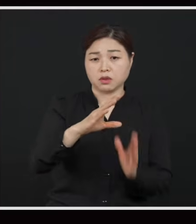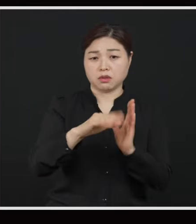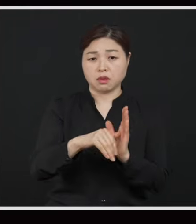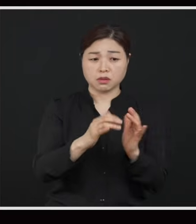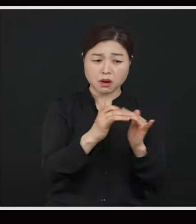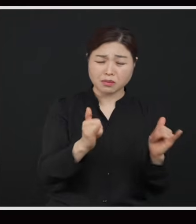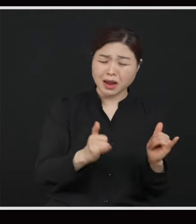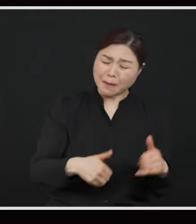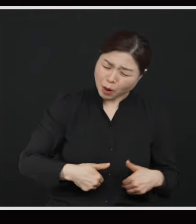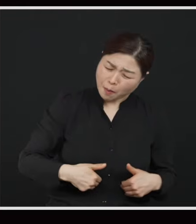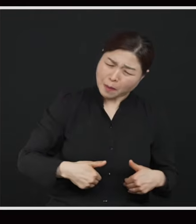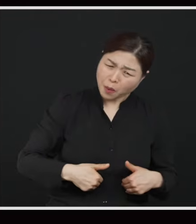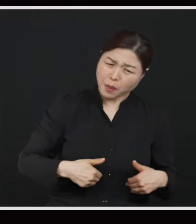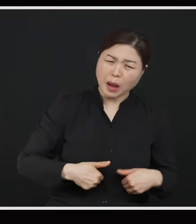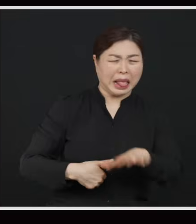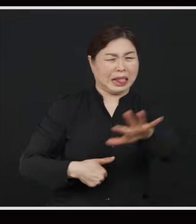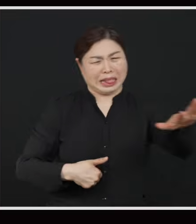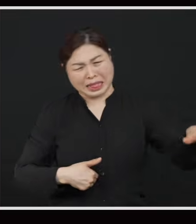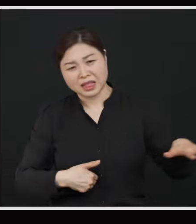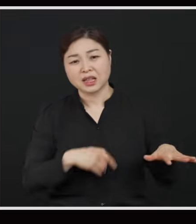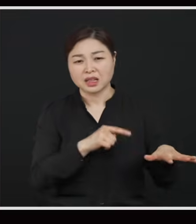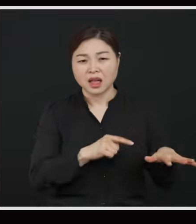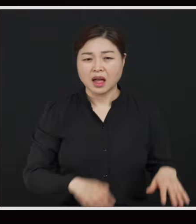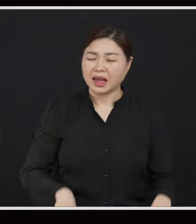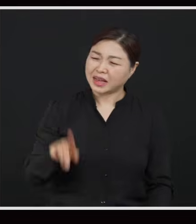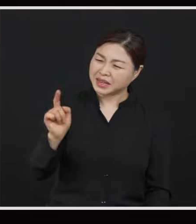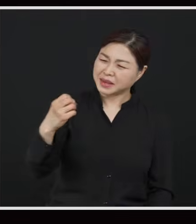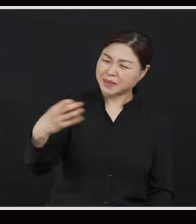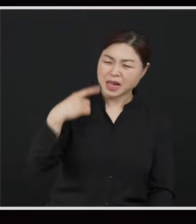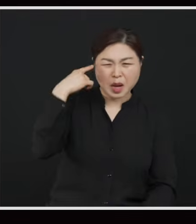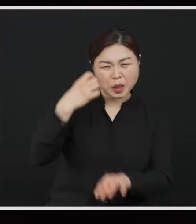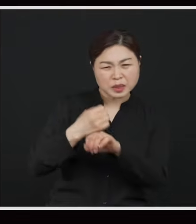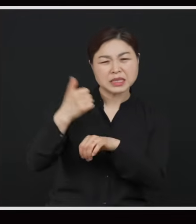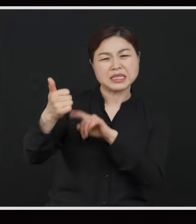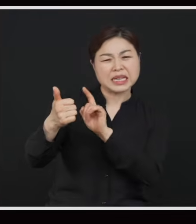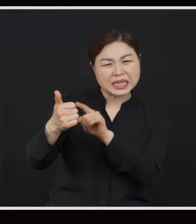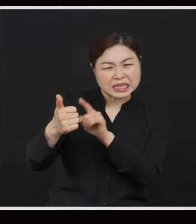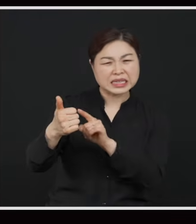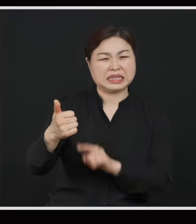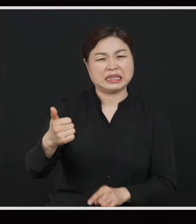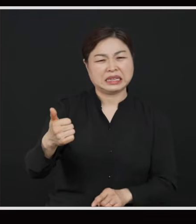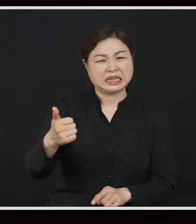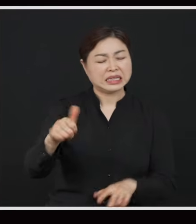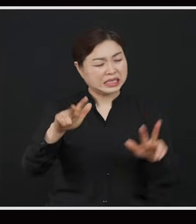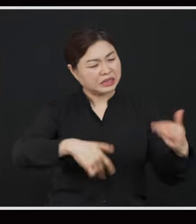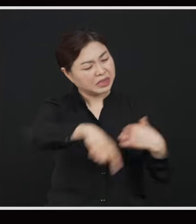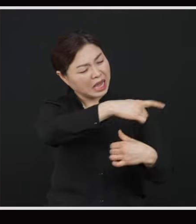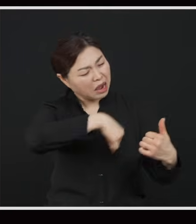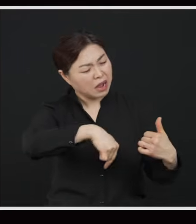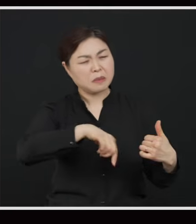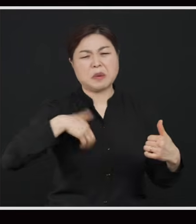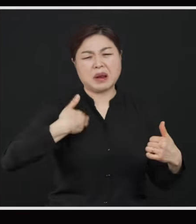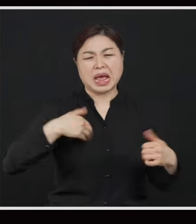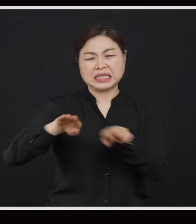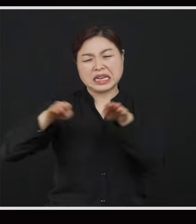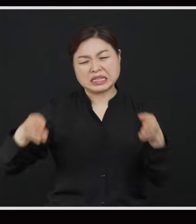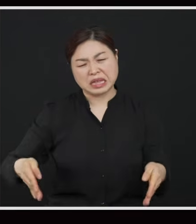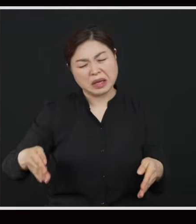1930년대는 사람들이 다 배고프던 시절이죠. 그러니까 그냥 학문적 저 학자들 그냥 뭐